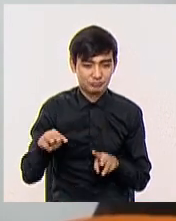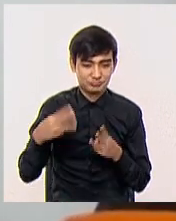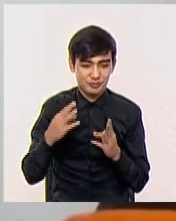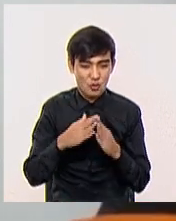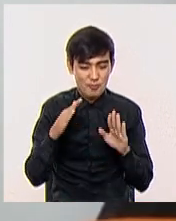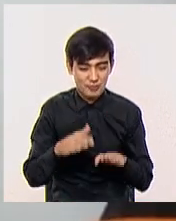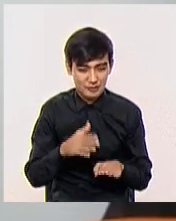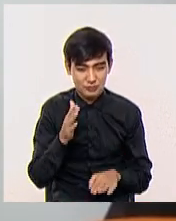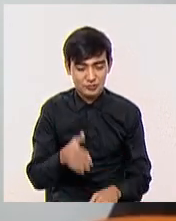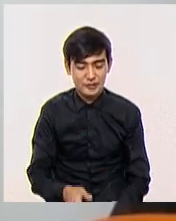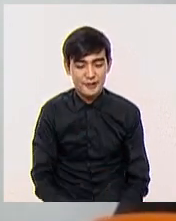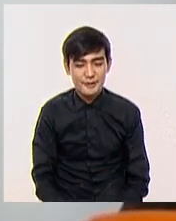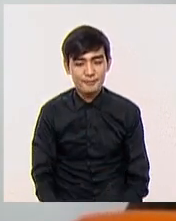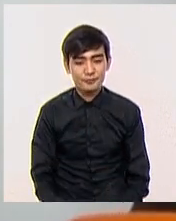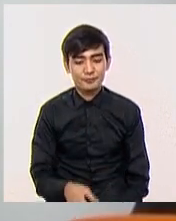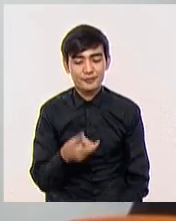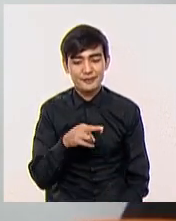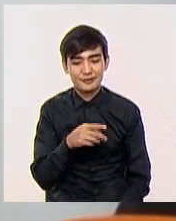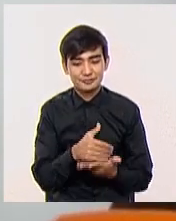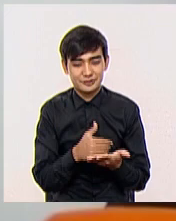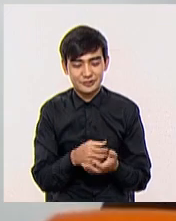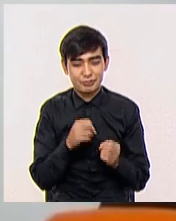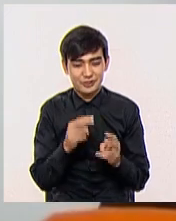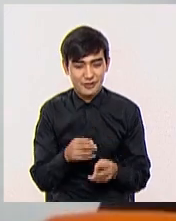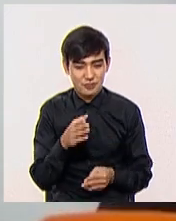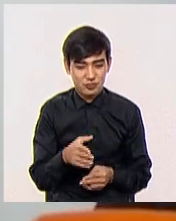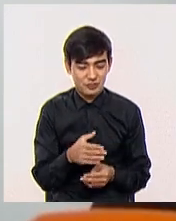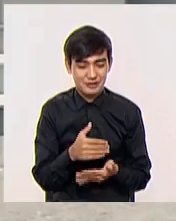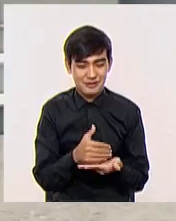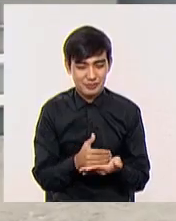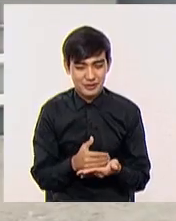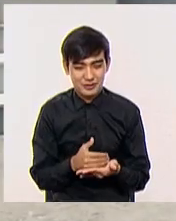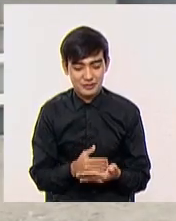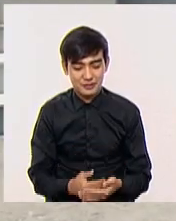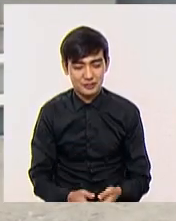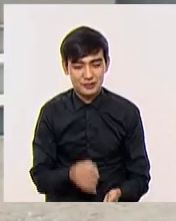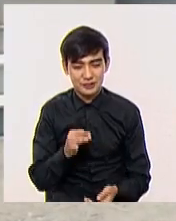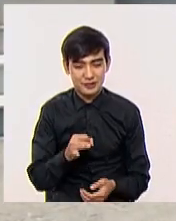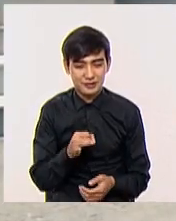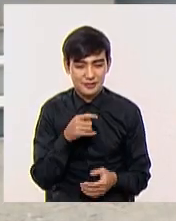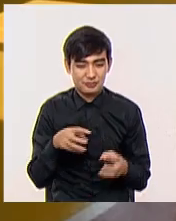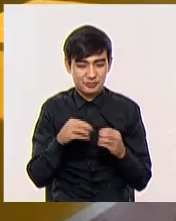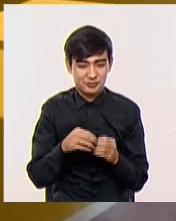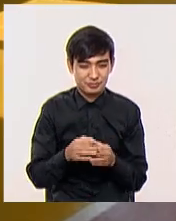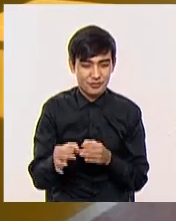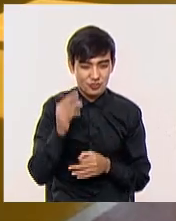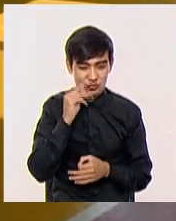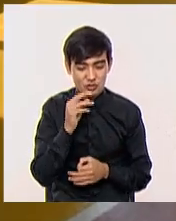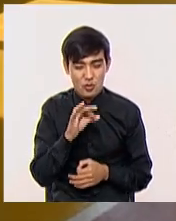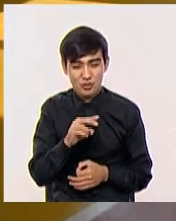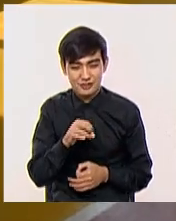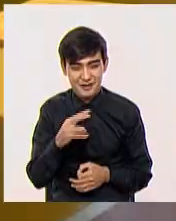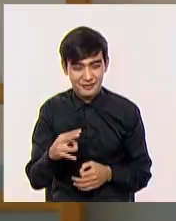будут изучаться в онлайн режиме. Для этого будет адаптировано расписание. При комбинированном обучении в